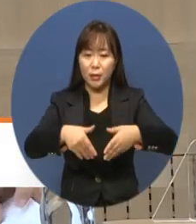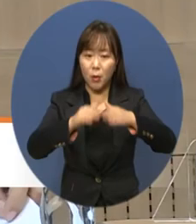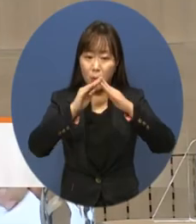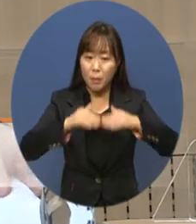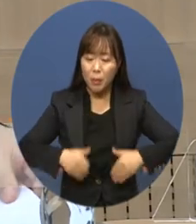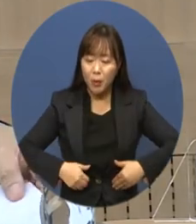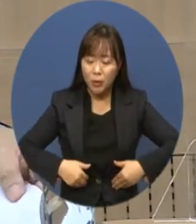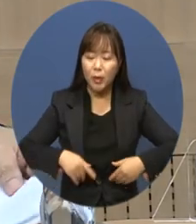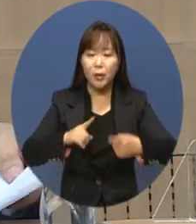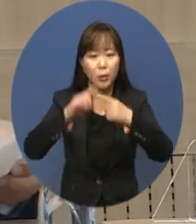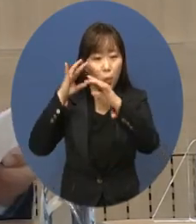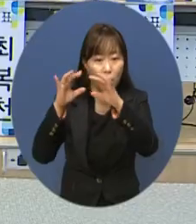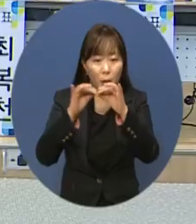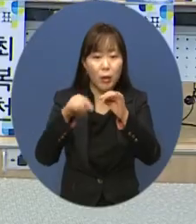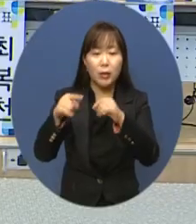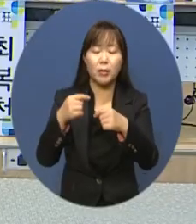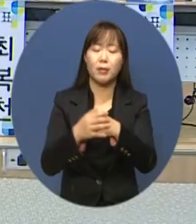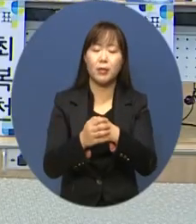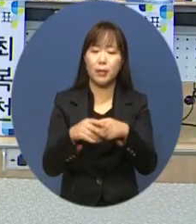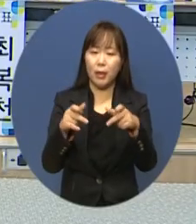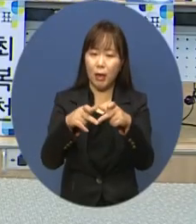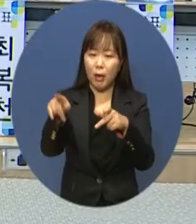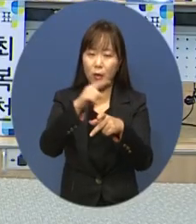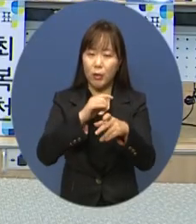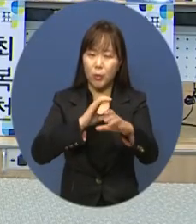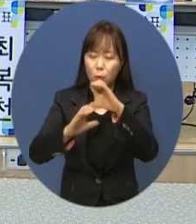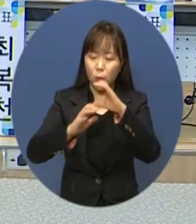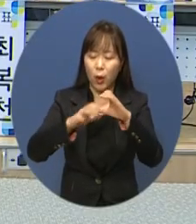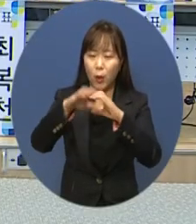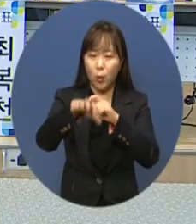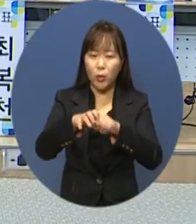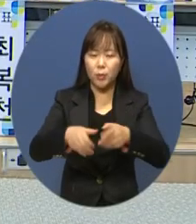당사자들과 소통을 창구를 마련해야 한다고 입을 모았습니다